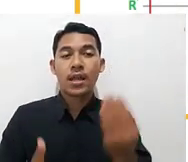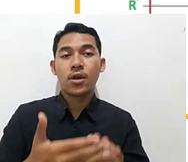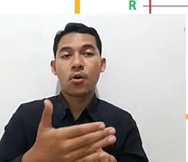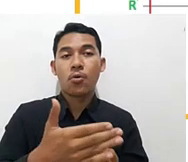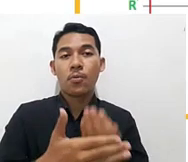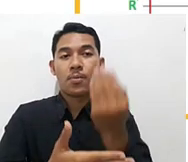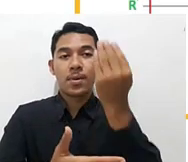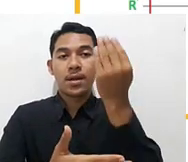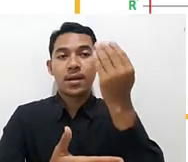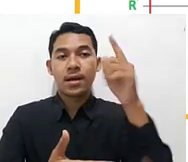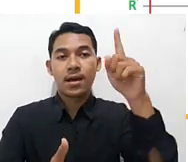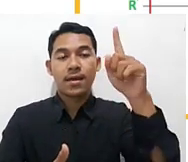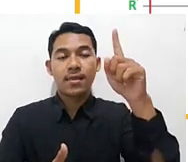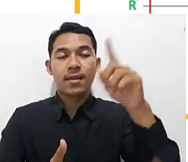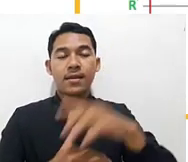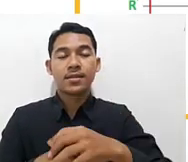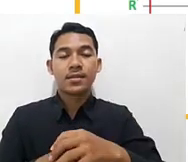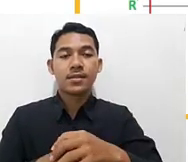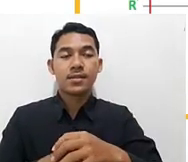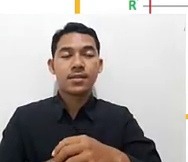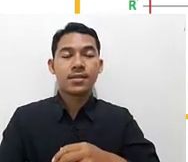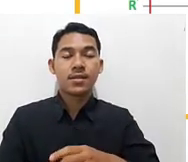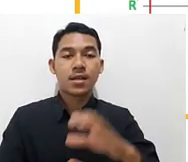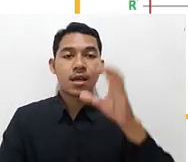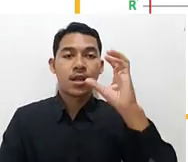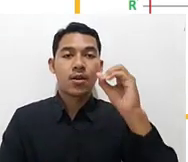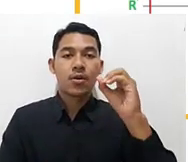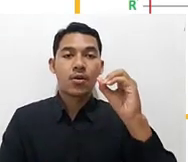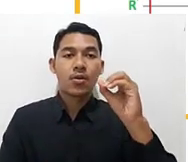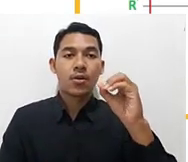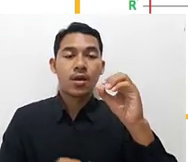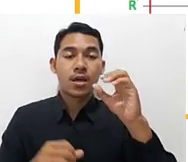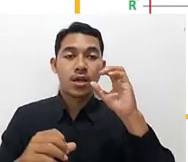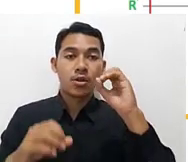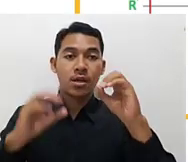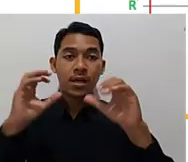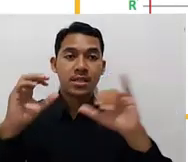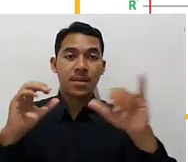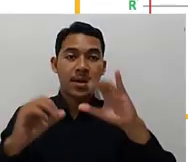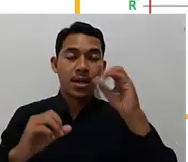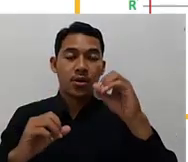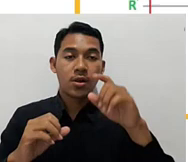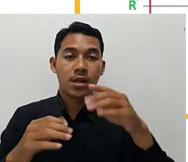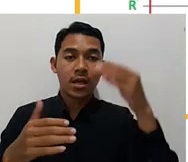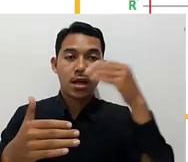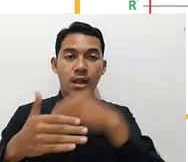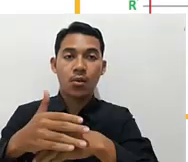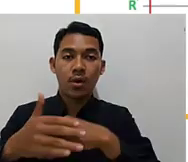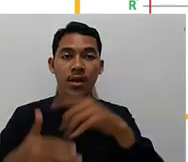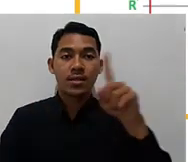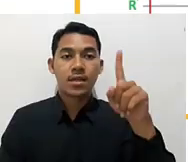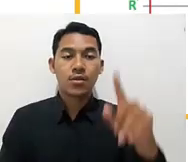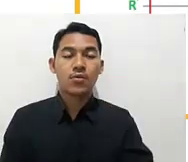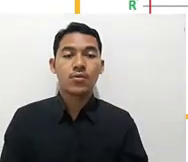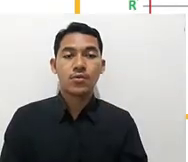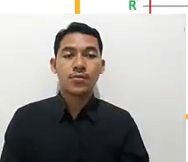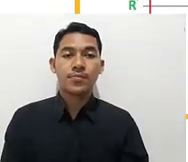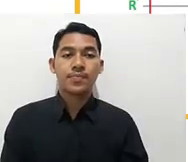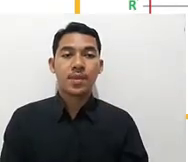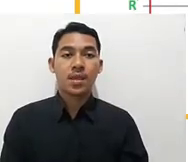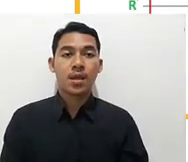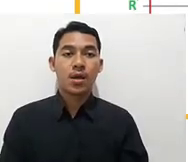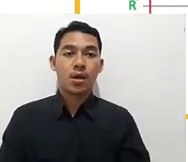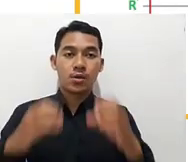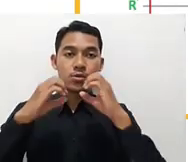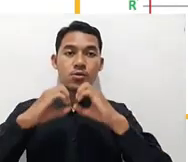yang setnya di sini nol. Nah, akhirnya 0 and 0 hasilnya satu, ya kan. Nah, karena apa? Karena coba aja kita